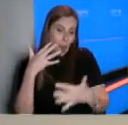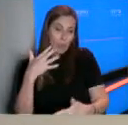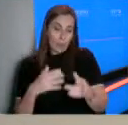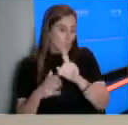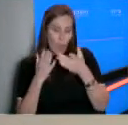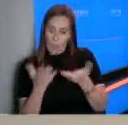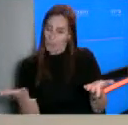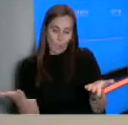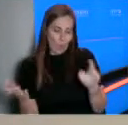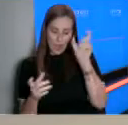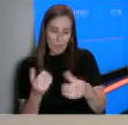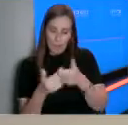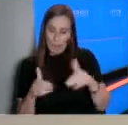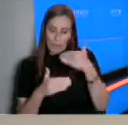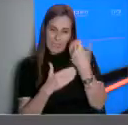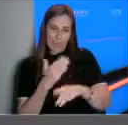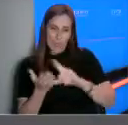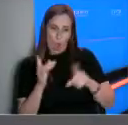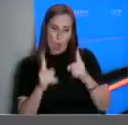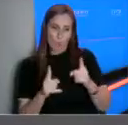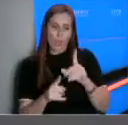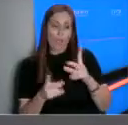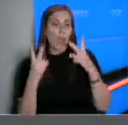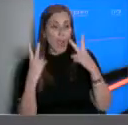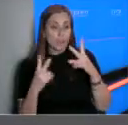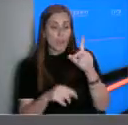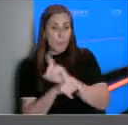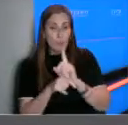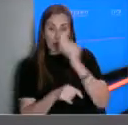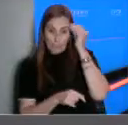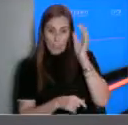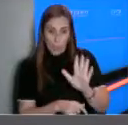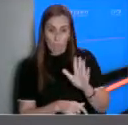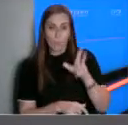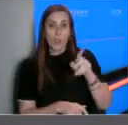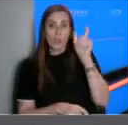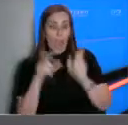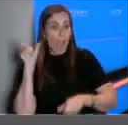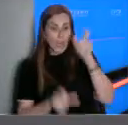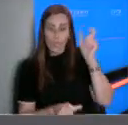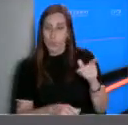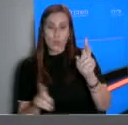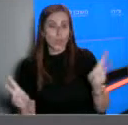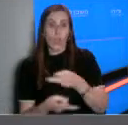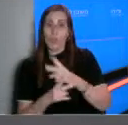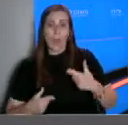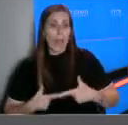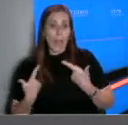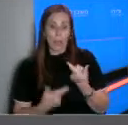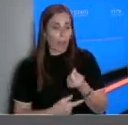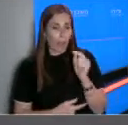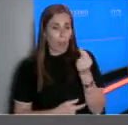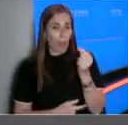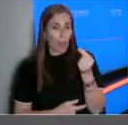שלא יעזרו למוחלשים לגמור את החודש. אבל חשוב שבינתיים תזכרו, יש אנשים שלא יכולים לחיות בסכום